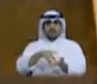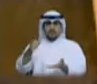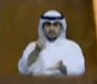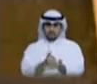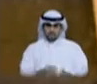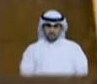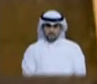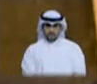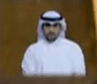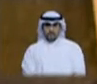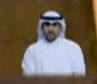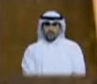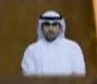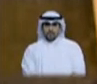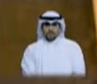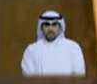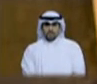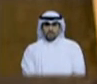بالكسامة.